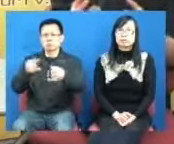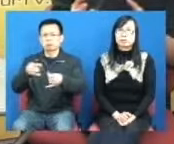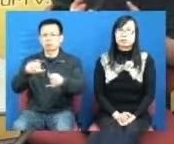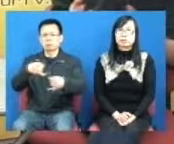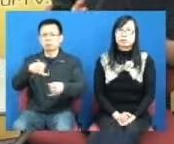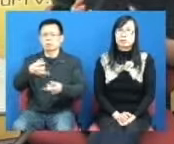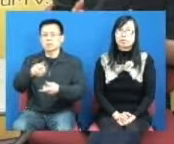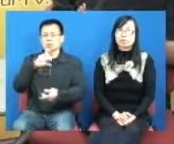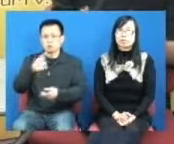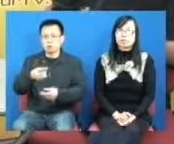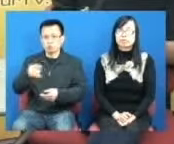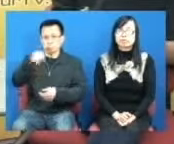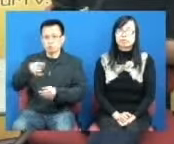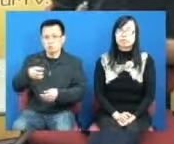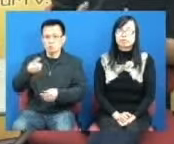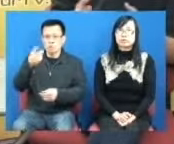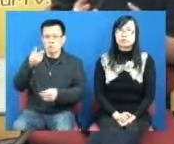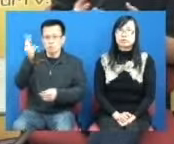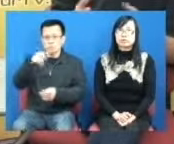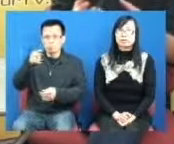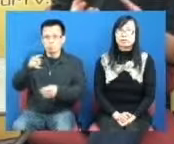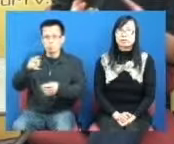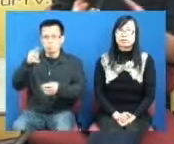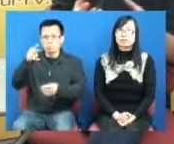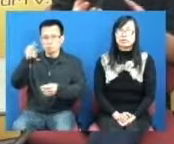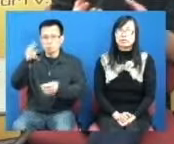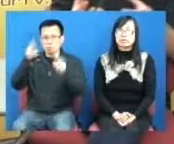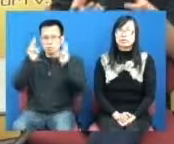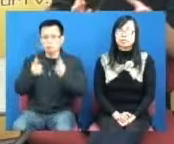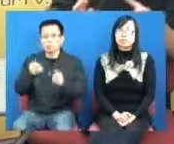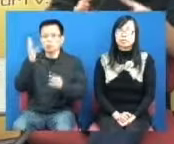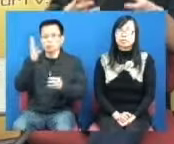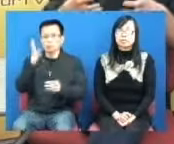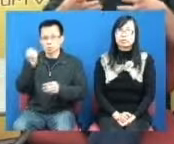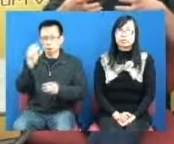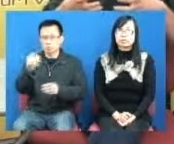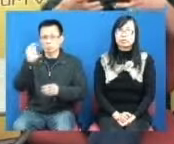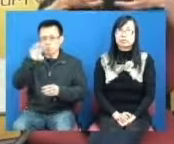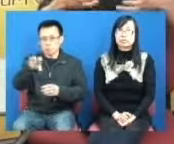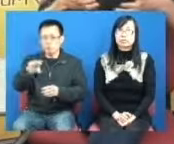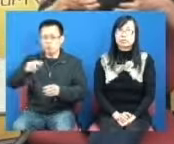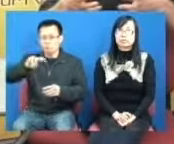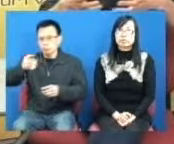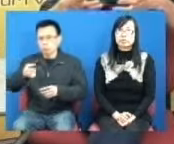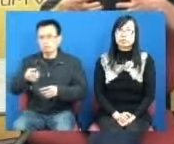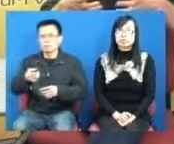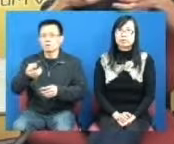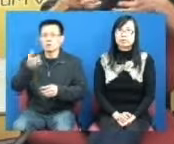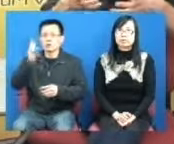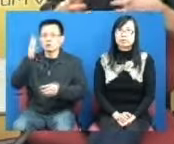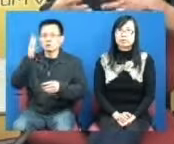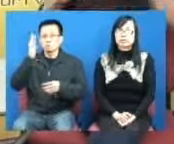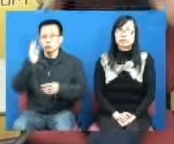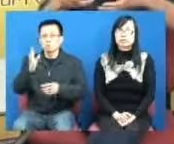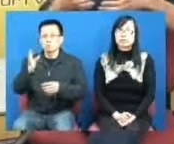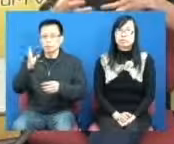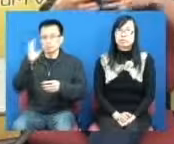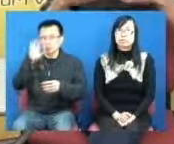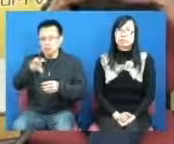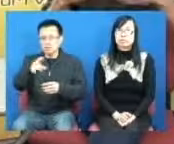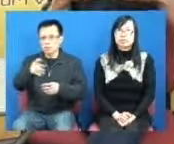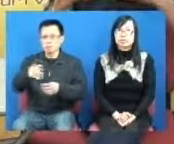將注資240億的錢為甚麼不索性就是具體一點將它變成一個500億的總資基金放